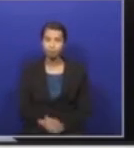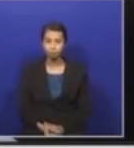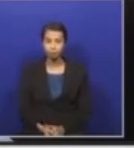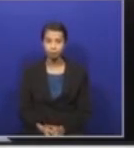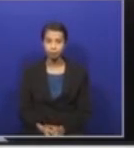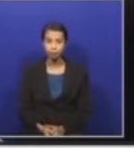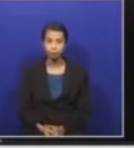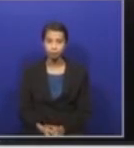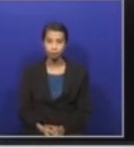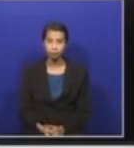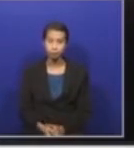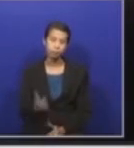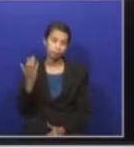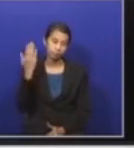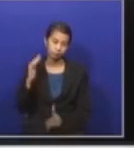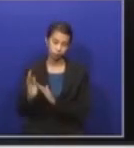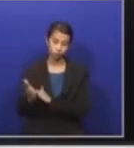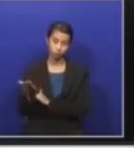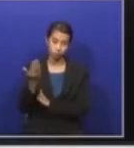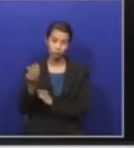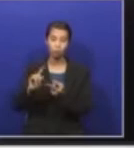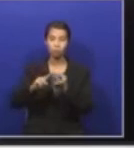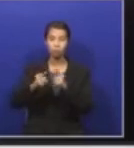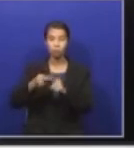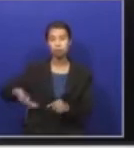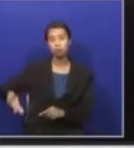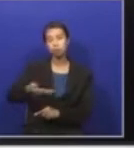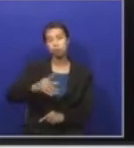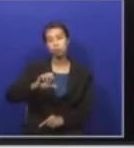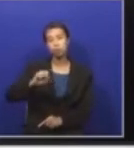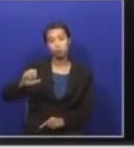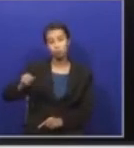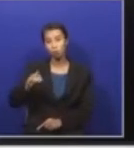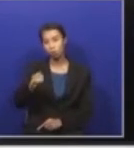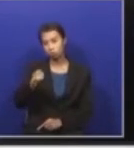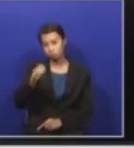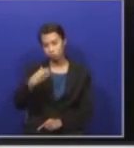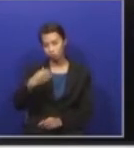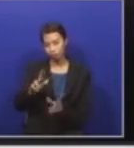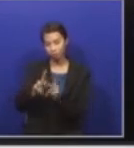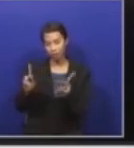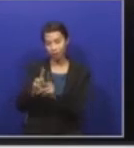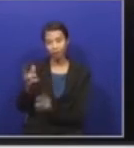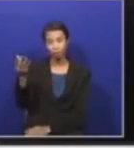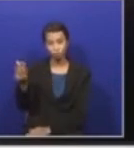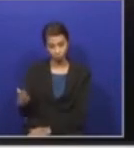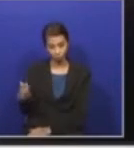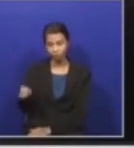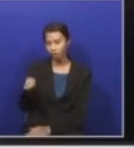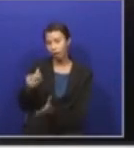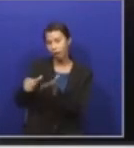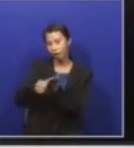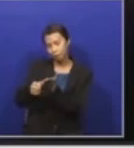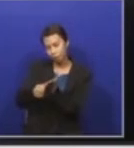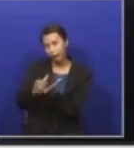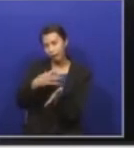ะครับเมื่อสักครู่ในช่วงเช้าเนี่ยมีเพื่อนกรรมธิการเสียงข้างน้อยได้สงวนคำแปรยติแล้วก็ได้อภิปราย